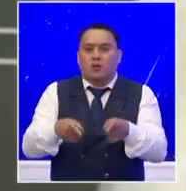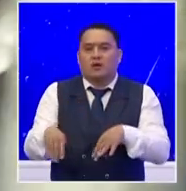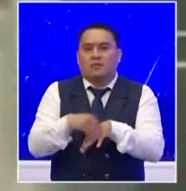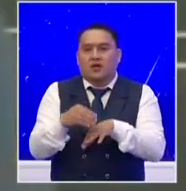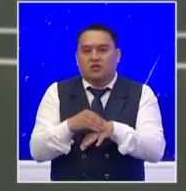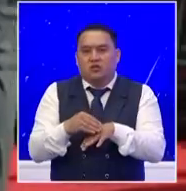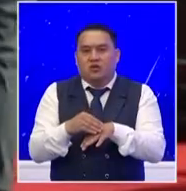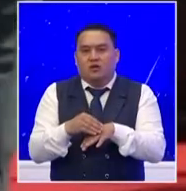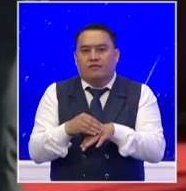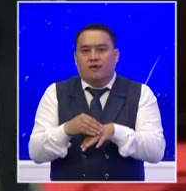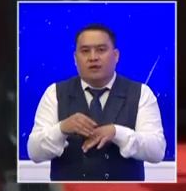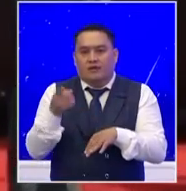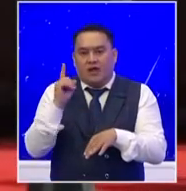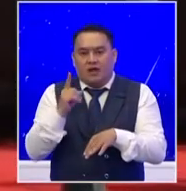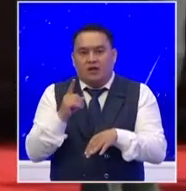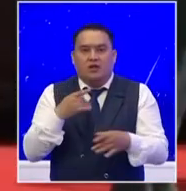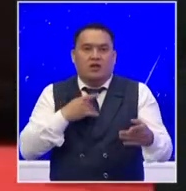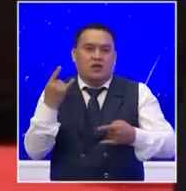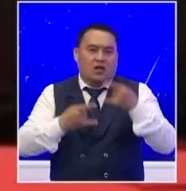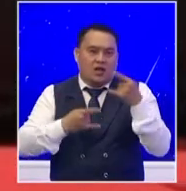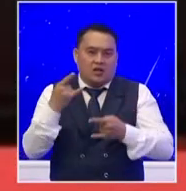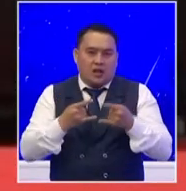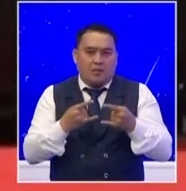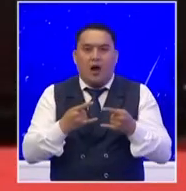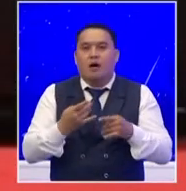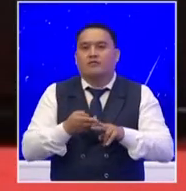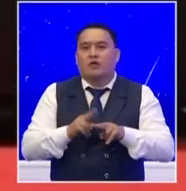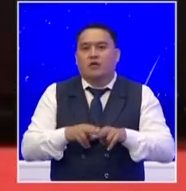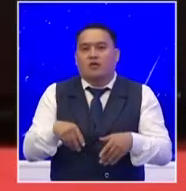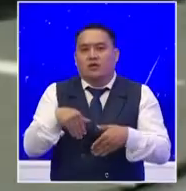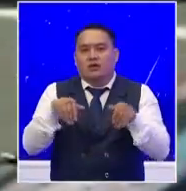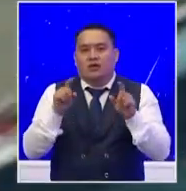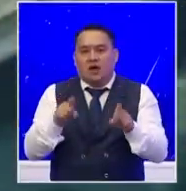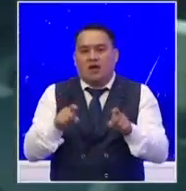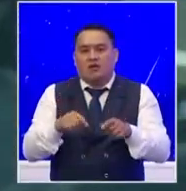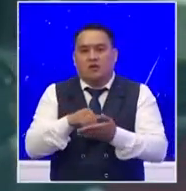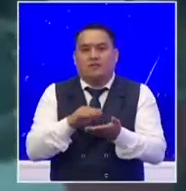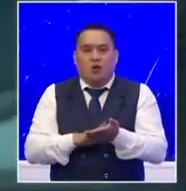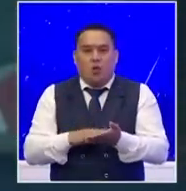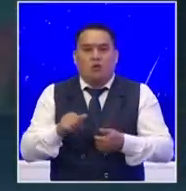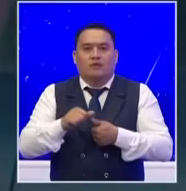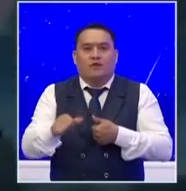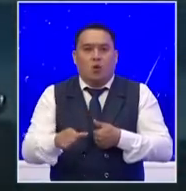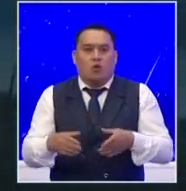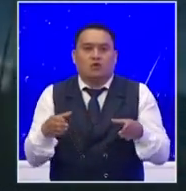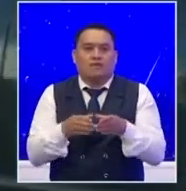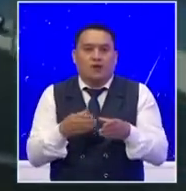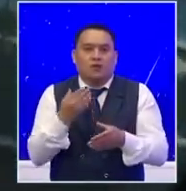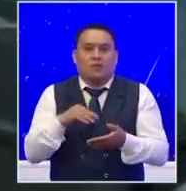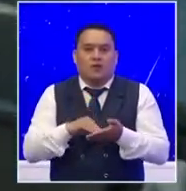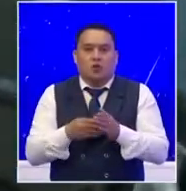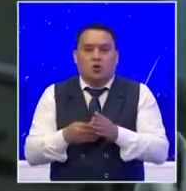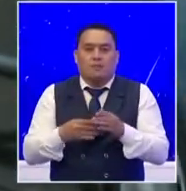законный брак в Дюссельдорфе на сцене кинотеатра под открытым небом. Регистрацию провел мэр, отделившись от брачующихся